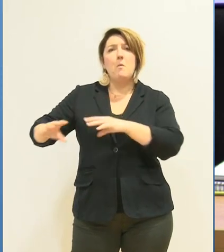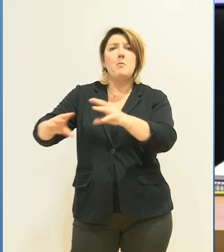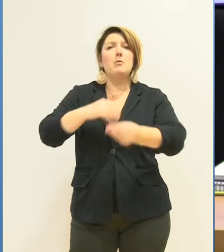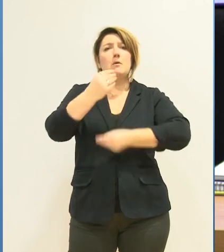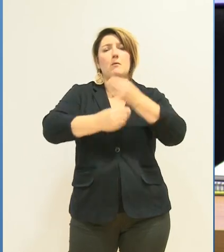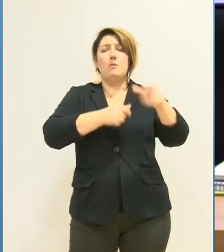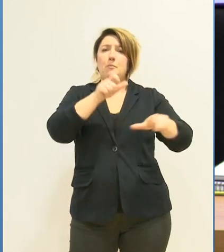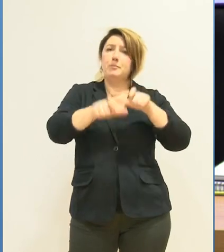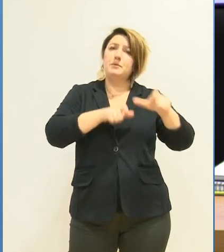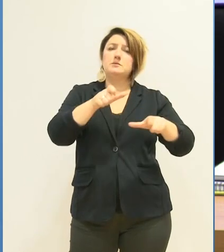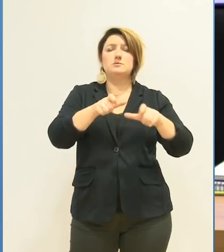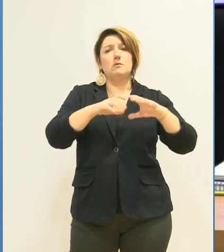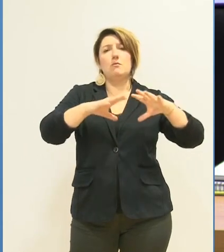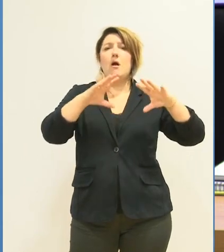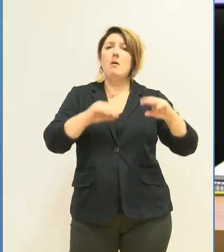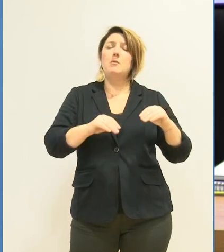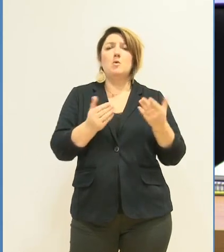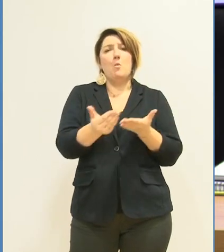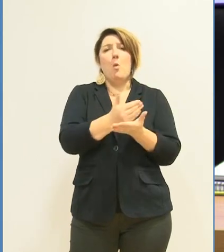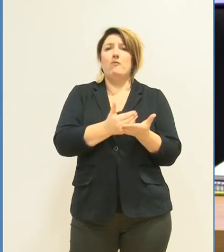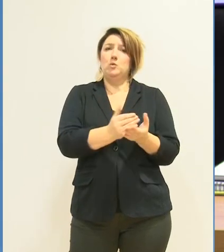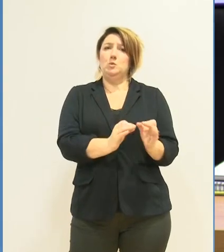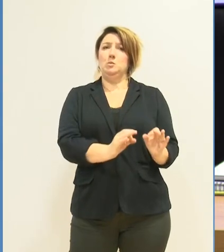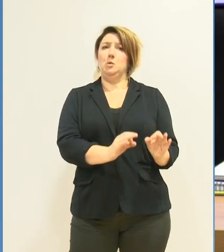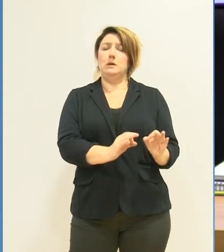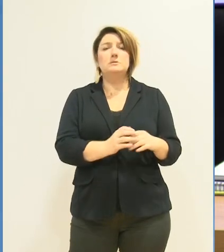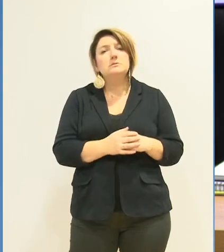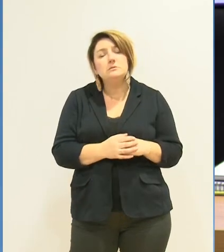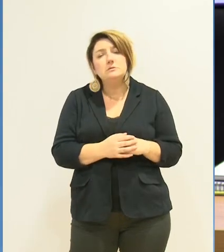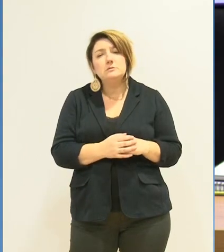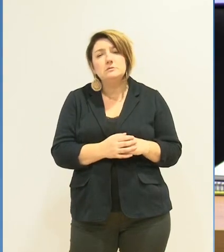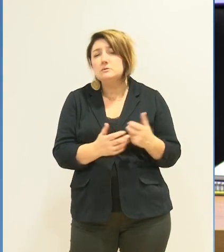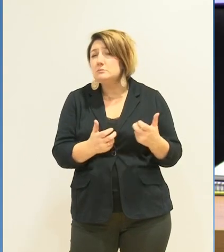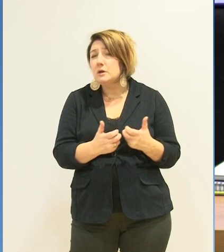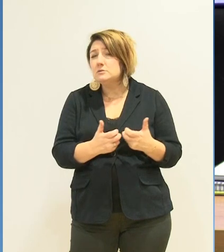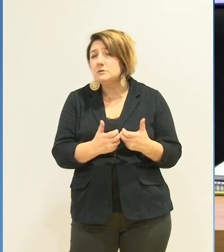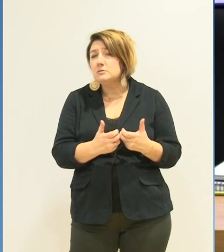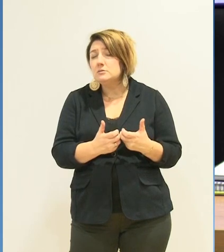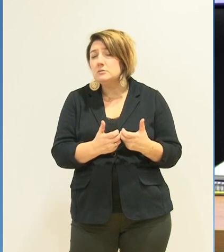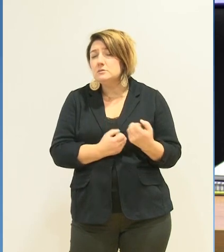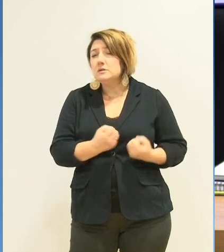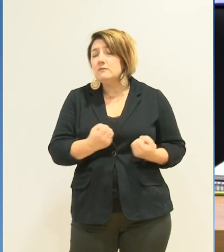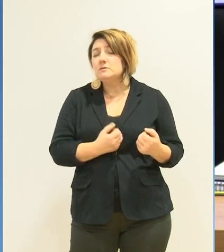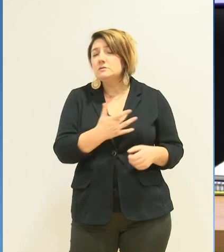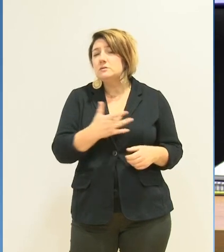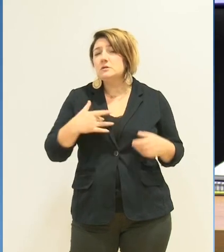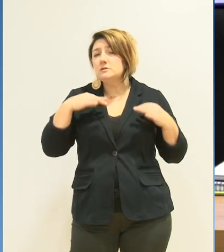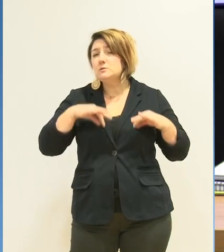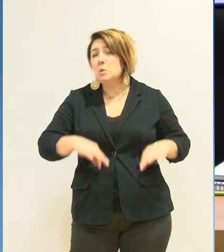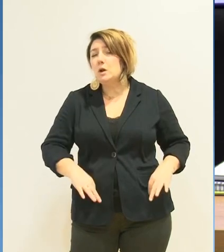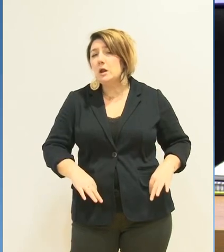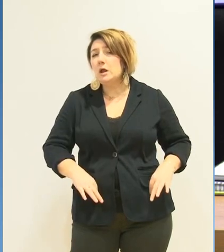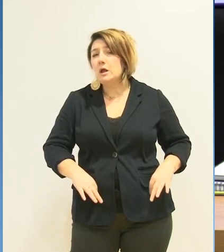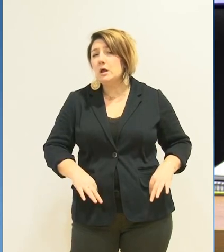modestes services de santé scolaire quels sont les enfants de quel milieu